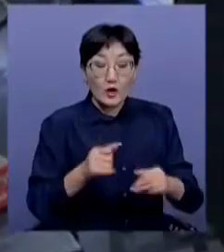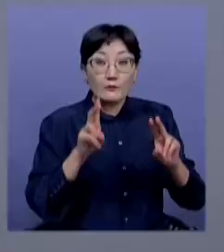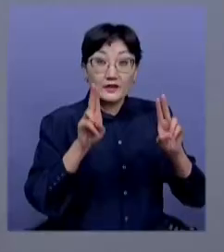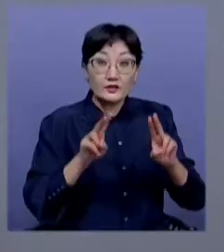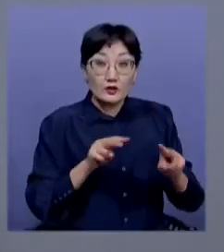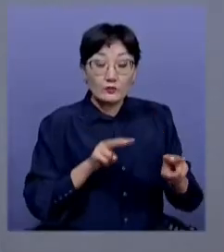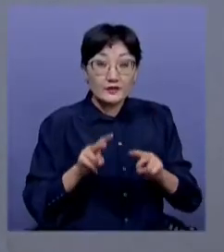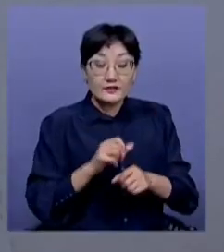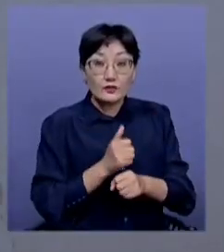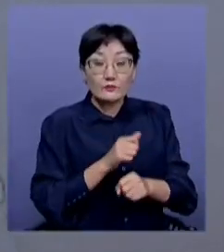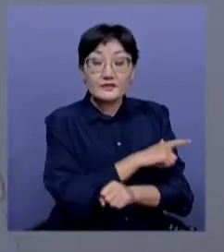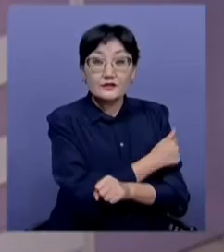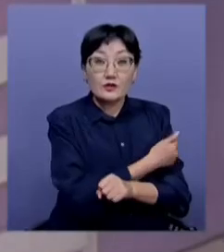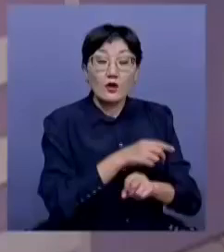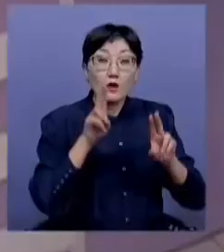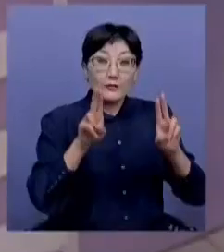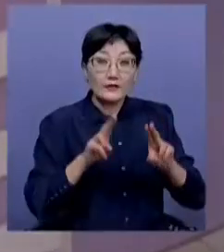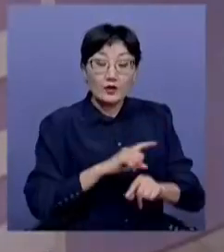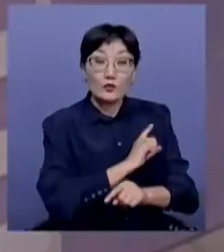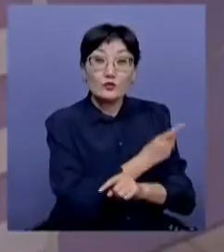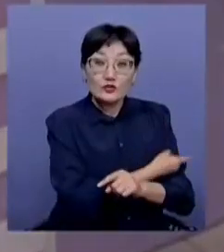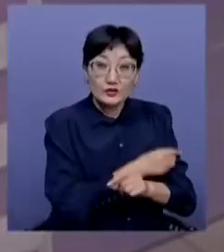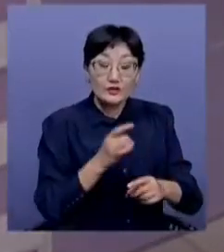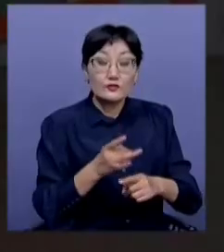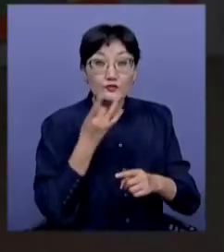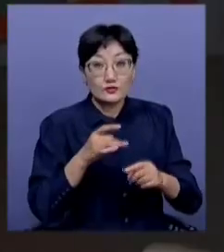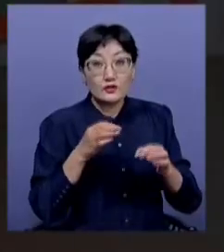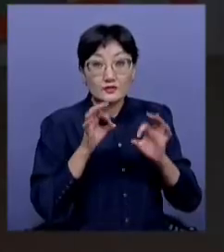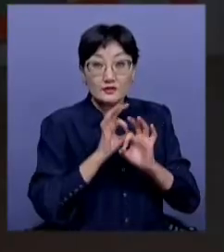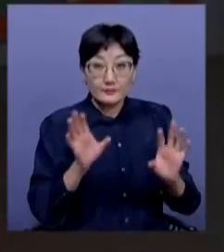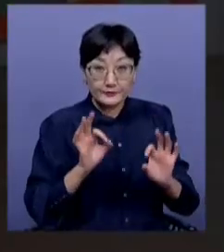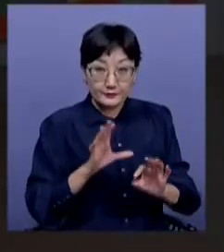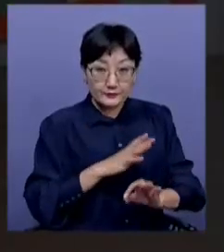де бақылап, санитарлық бақылаудың күшейтілгенін тағы бір ескертті.